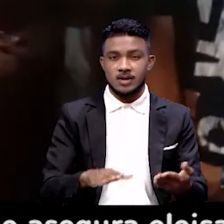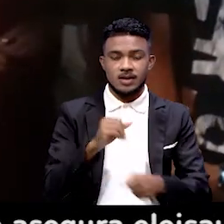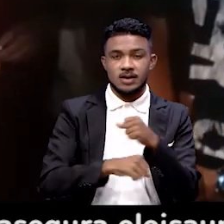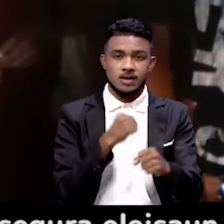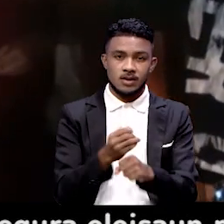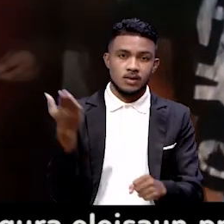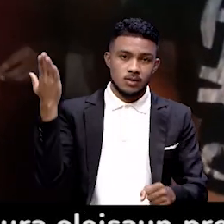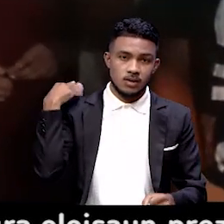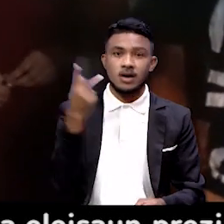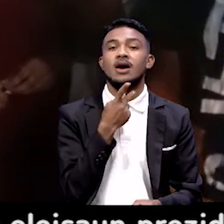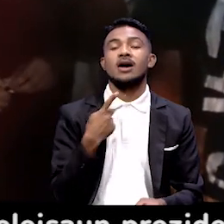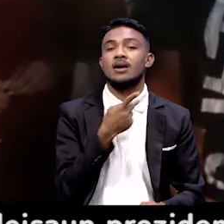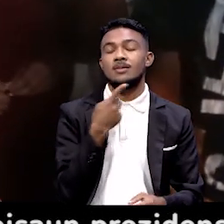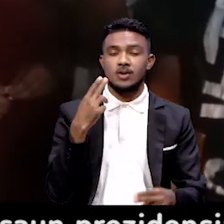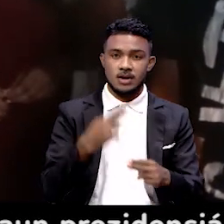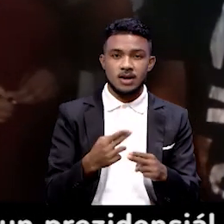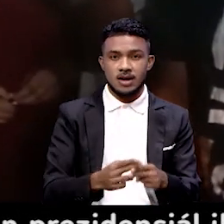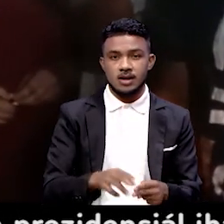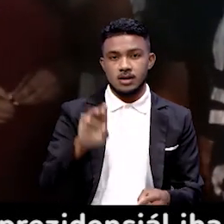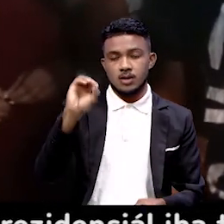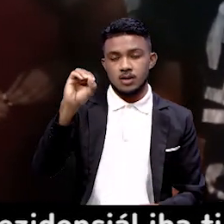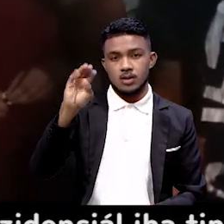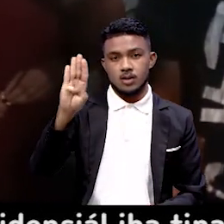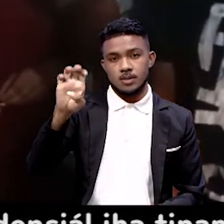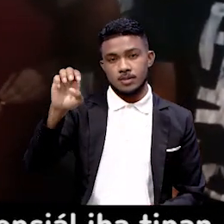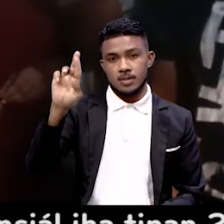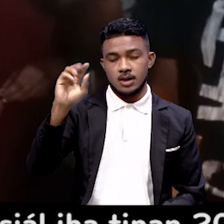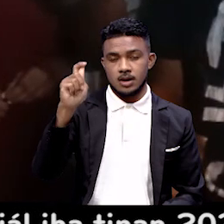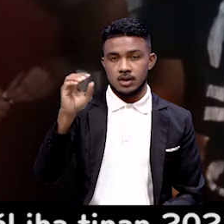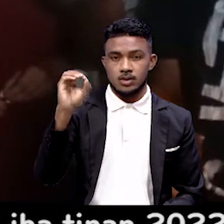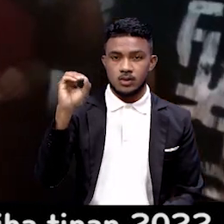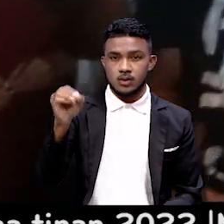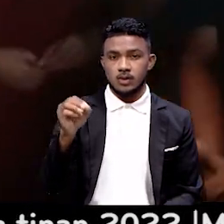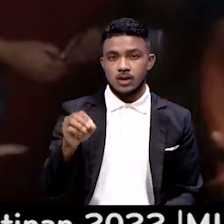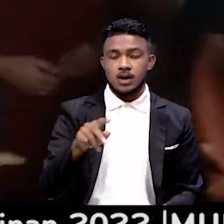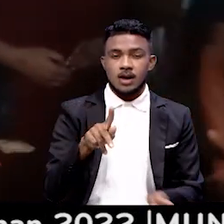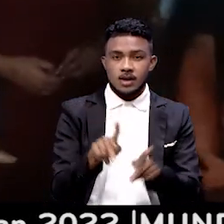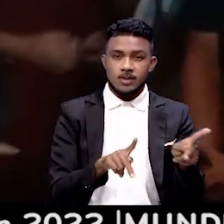Amu Roberto Kosa to Sanana, anima komunidade sira nebe akompanya prosesu entrega